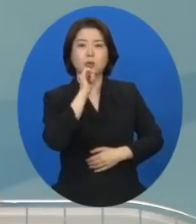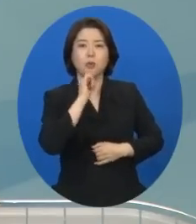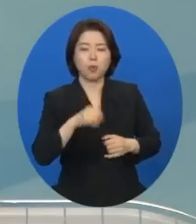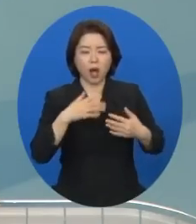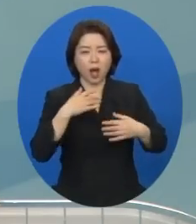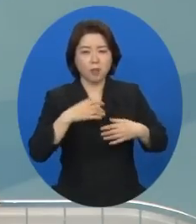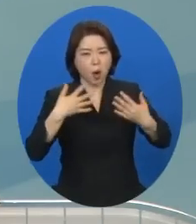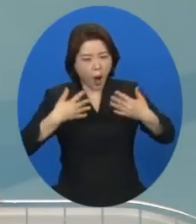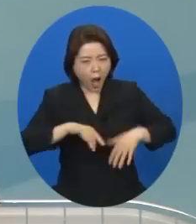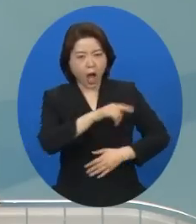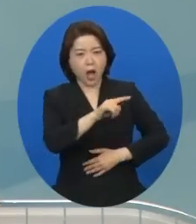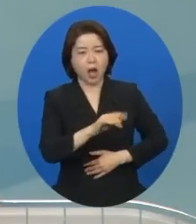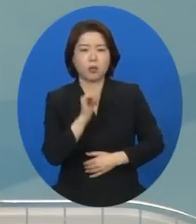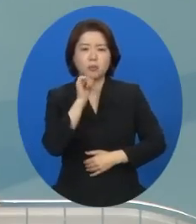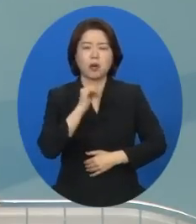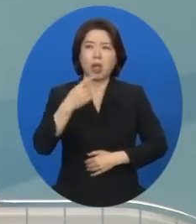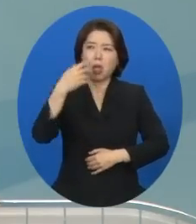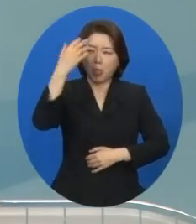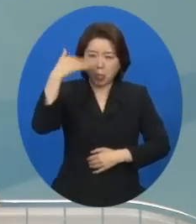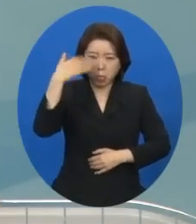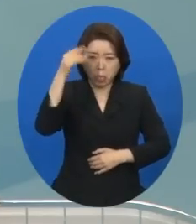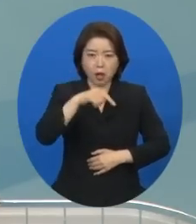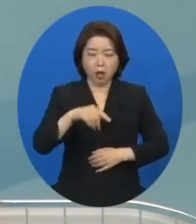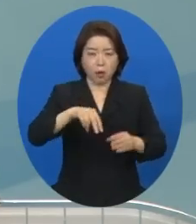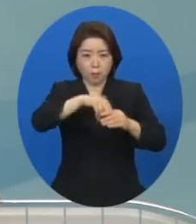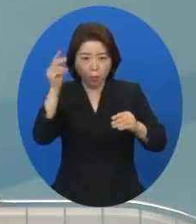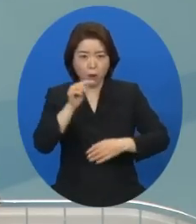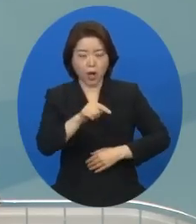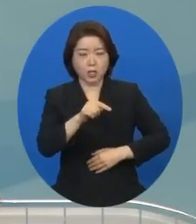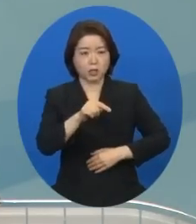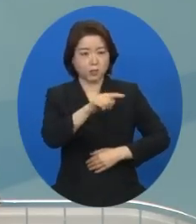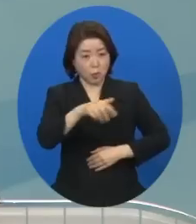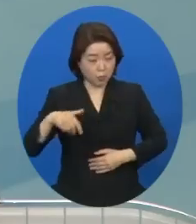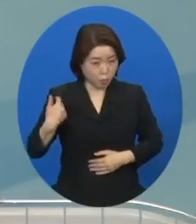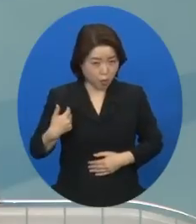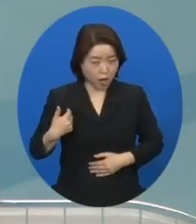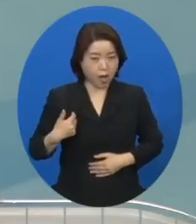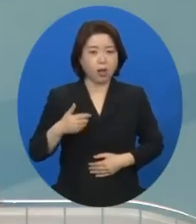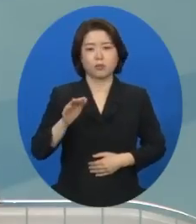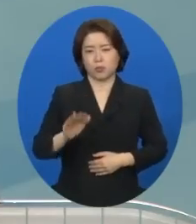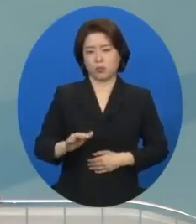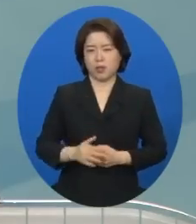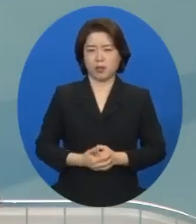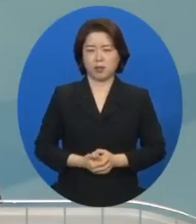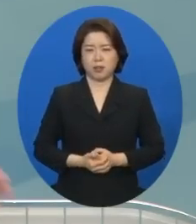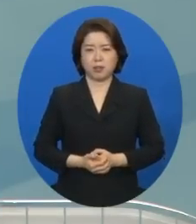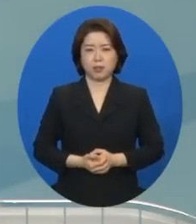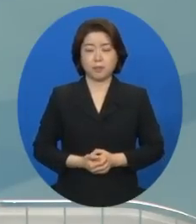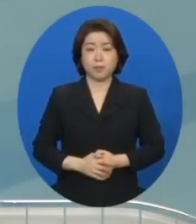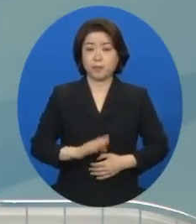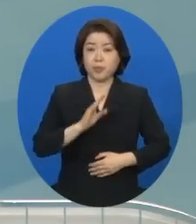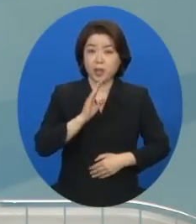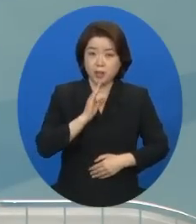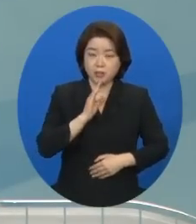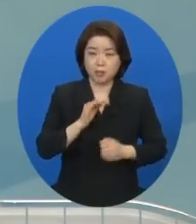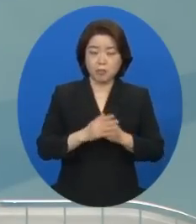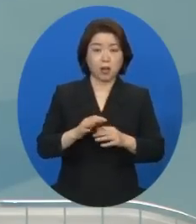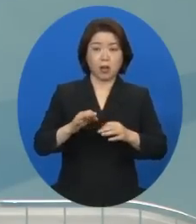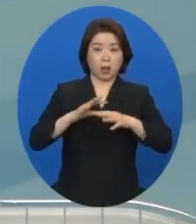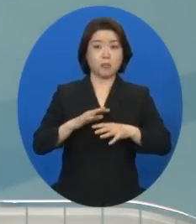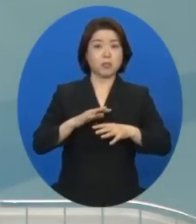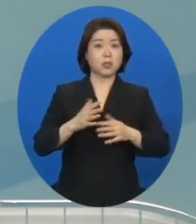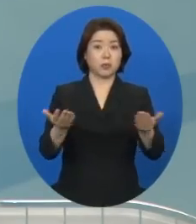것과 가난한 것과 눈먼 것과 벌거벗은 것을 알지 못하는도다. 정말 깜짝